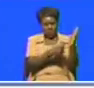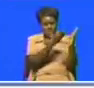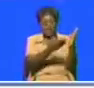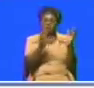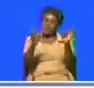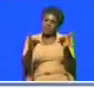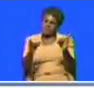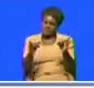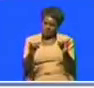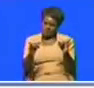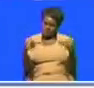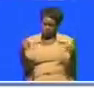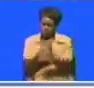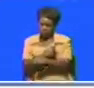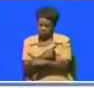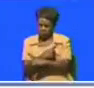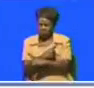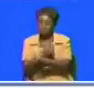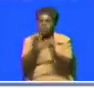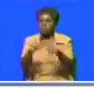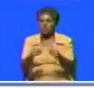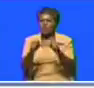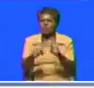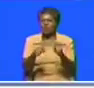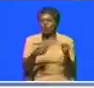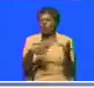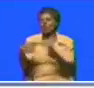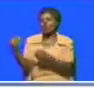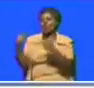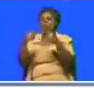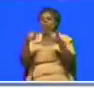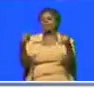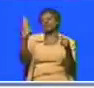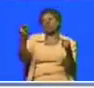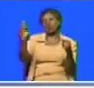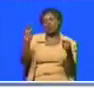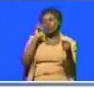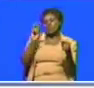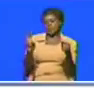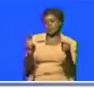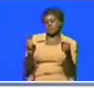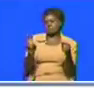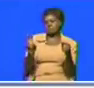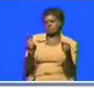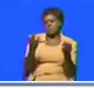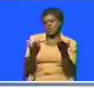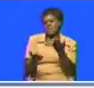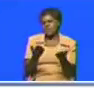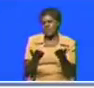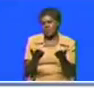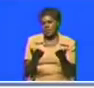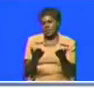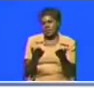Na ikiwa mtaitalifiana na hiyo, mnaweza kufanya ile appeal. Mseme la hasha, tunaona ya kwamba